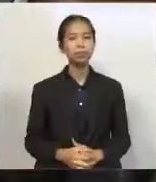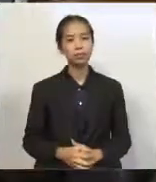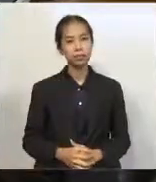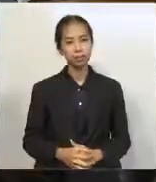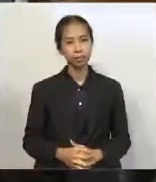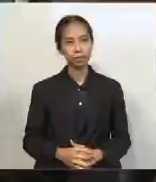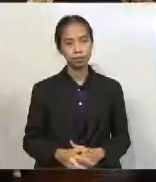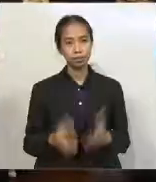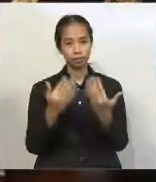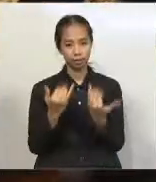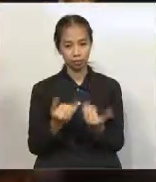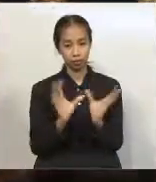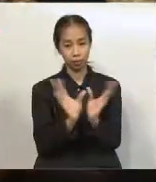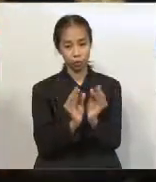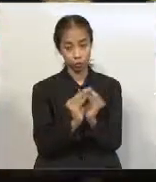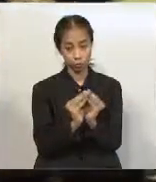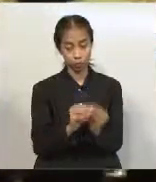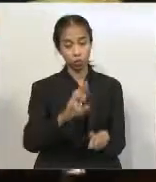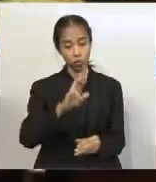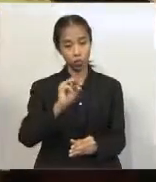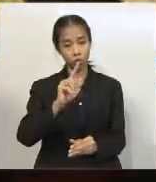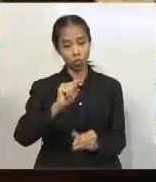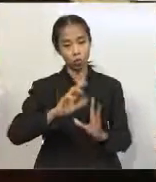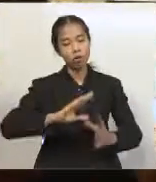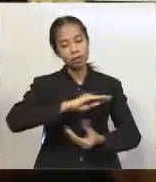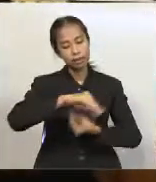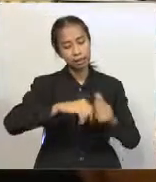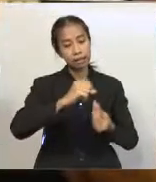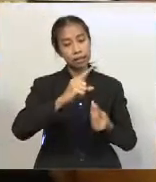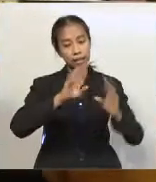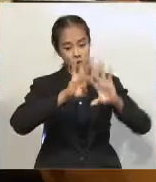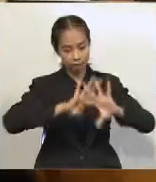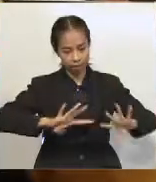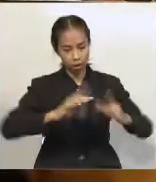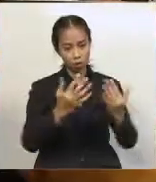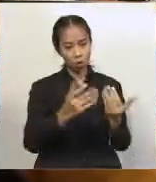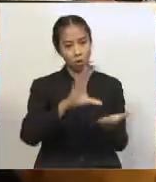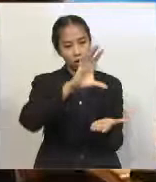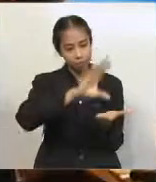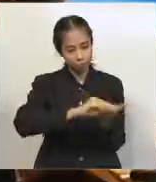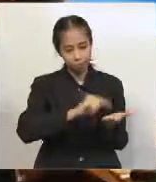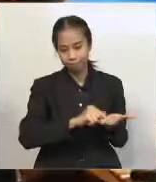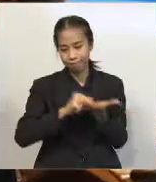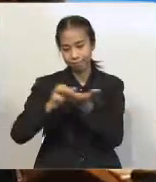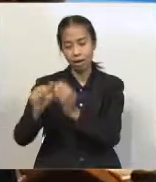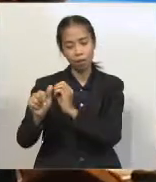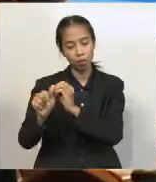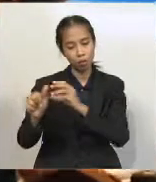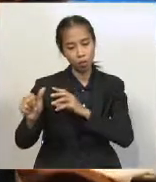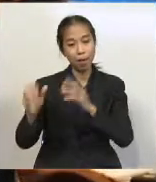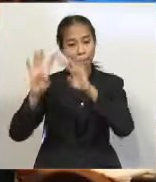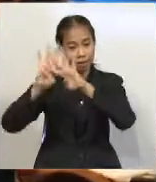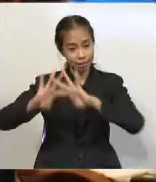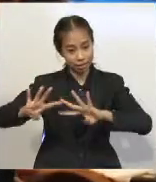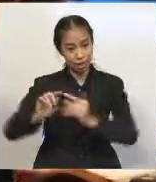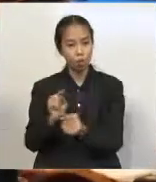ำหรับผลการประชุมรัฐมนตรีเศรษฐกิจอาเซียนในครั้งนี้ก็จะมีการนำเสนอต่อผู้นำอาเซียนอีกครั้งที่จะมาพบปะ